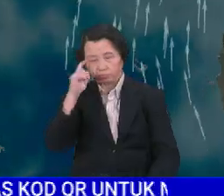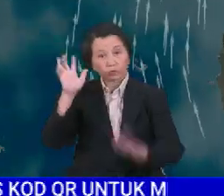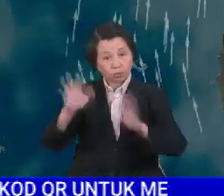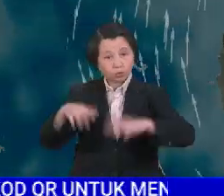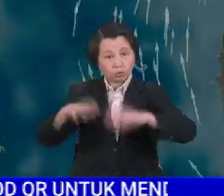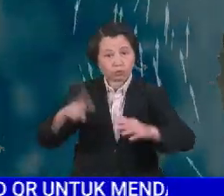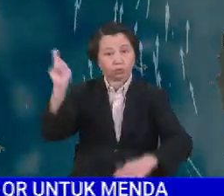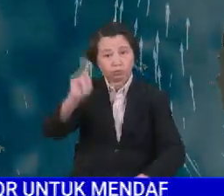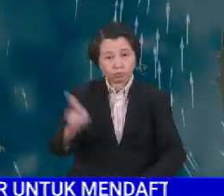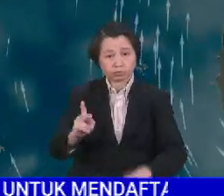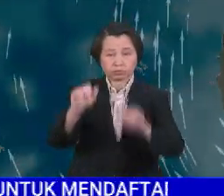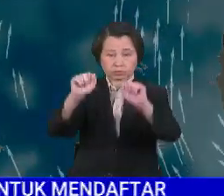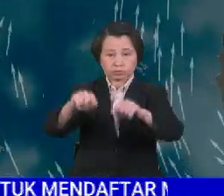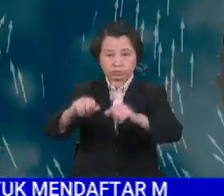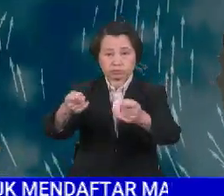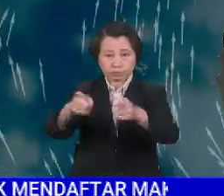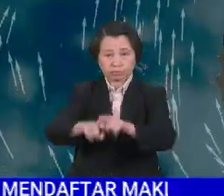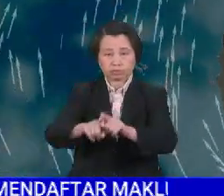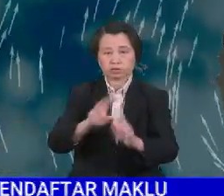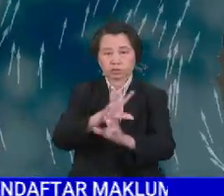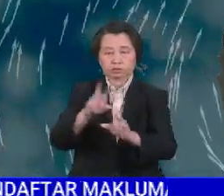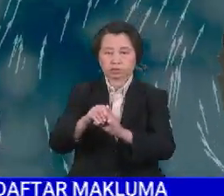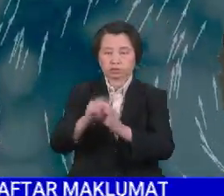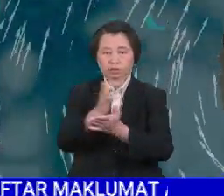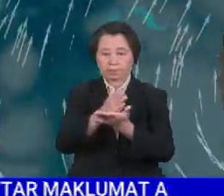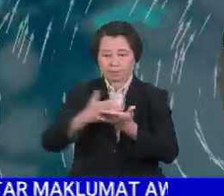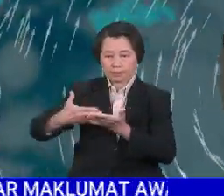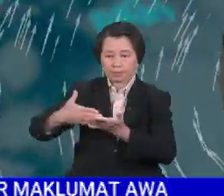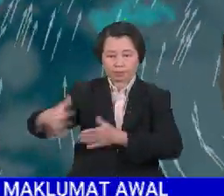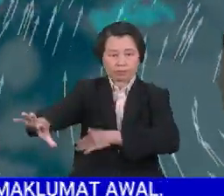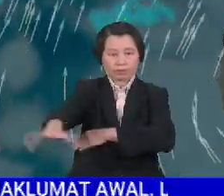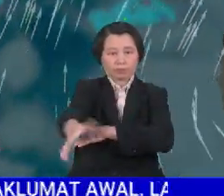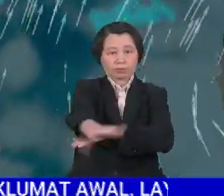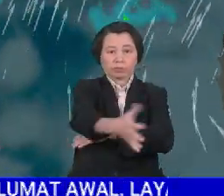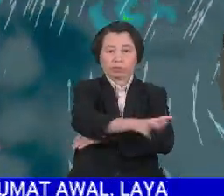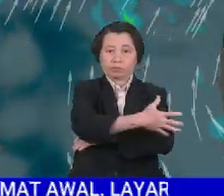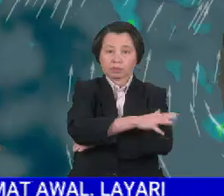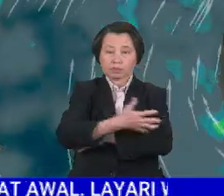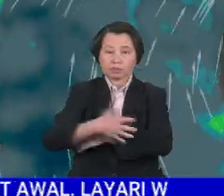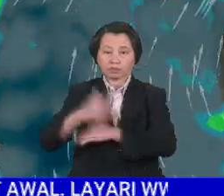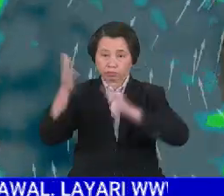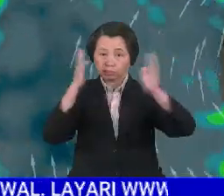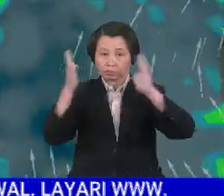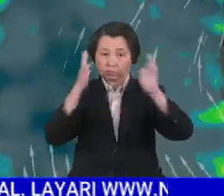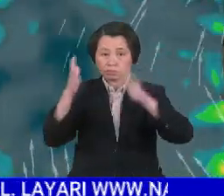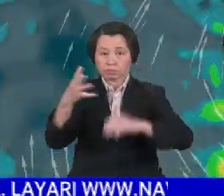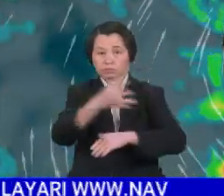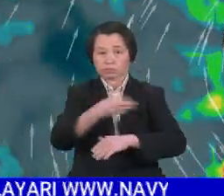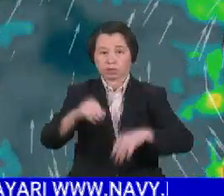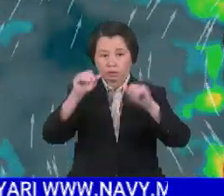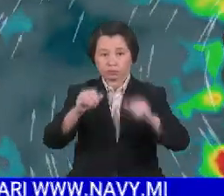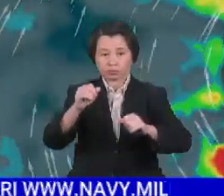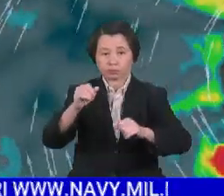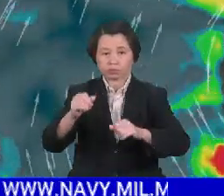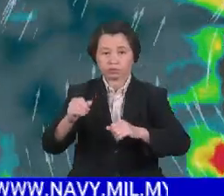ribut petir boleh berlaku, terutamanya melibatkan bahagian perairan rantau negara dan boleh